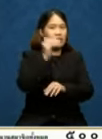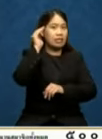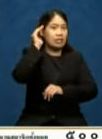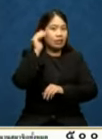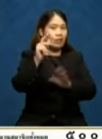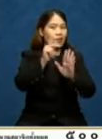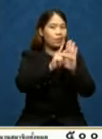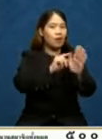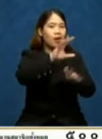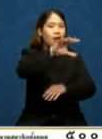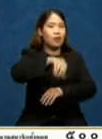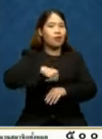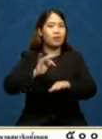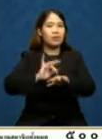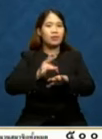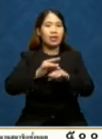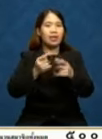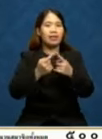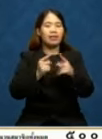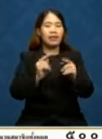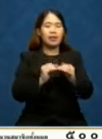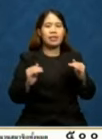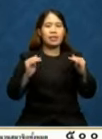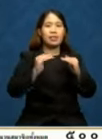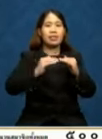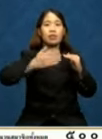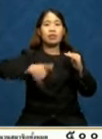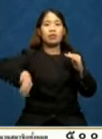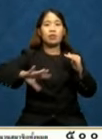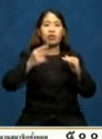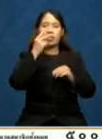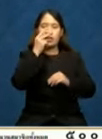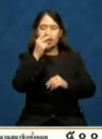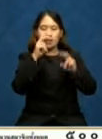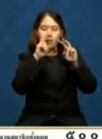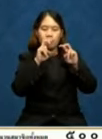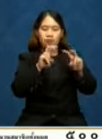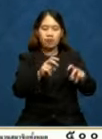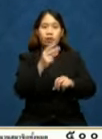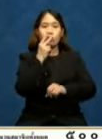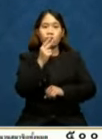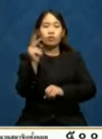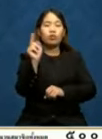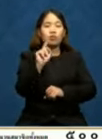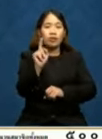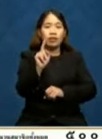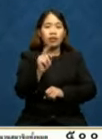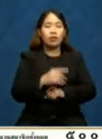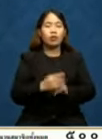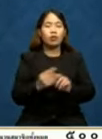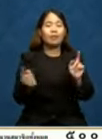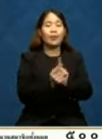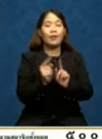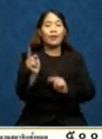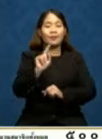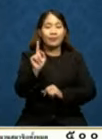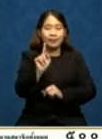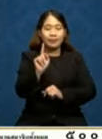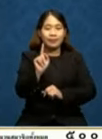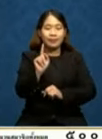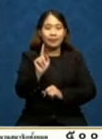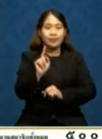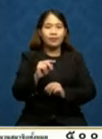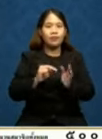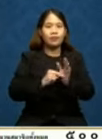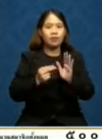ายเนี่ยมันเป็นสิ่งที่ทุกคนค้นพบผ่าน legal habit หรือว่าเขาเรียกว่าความ